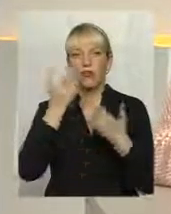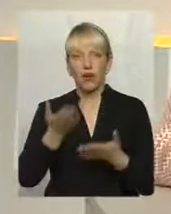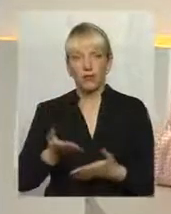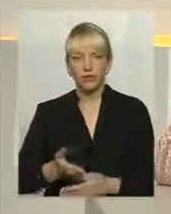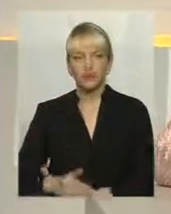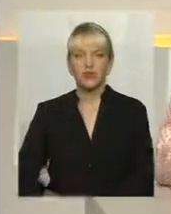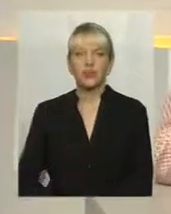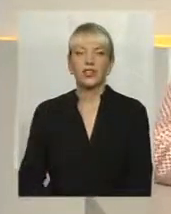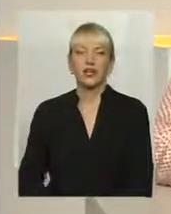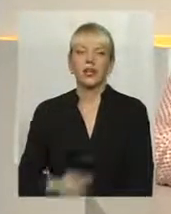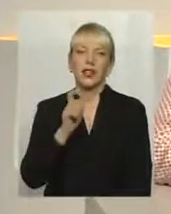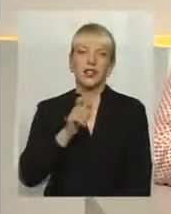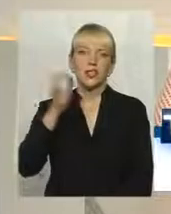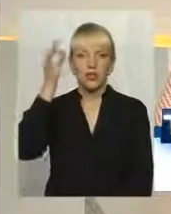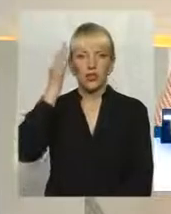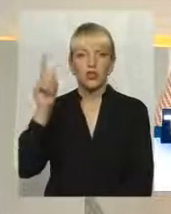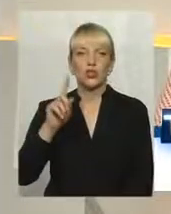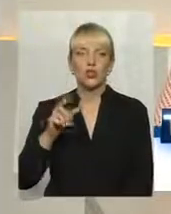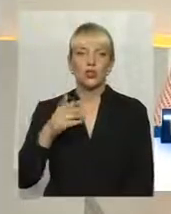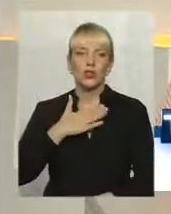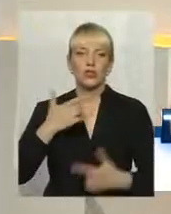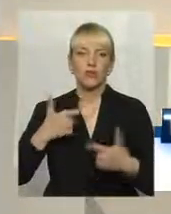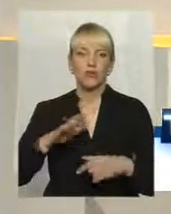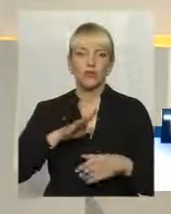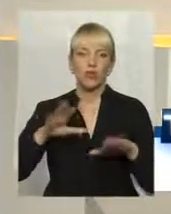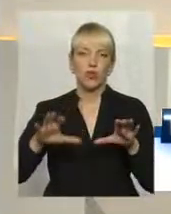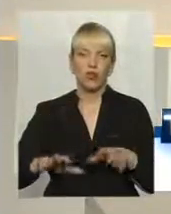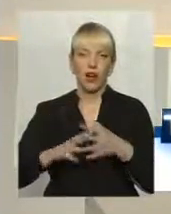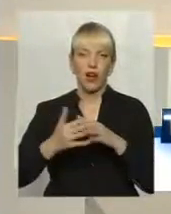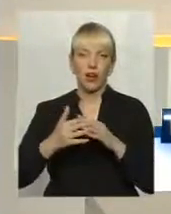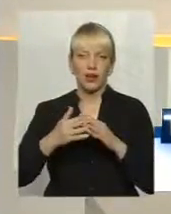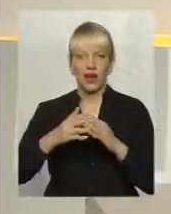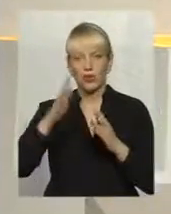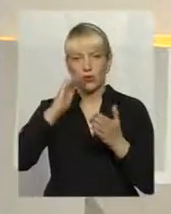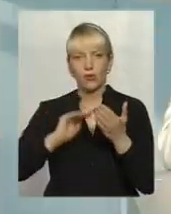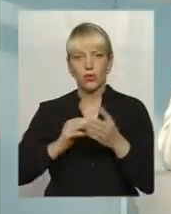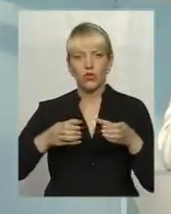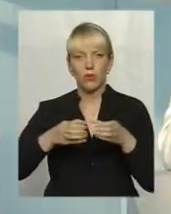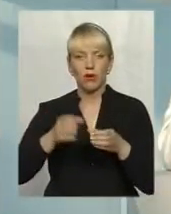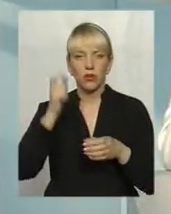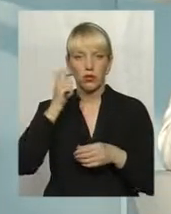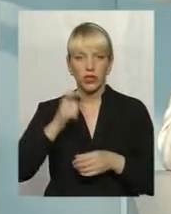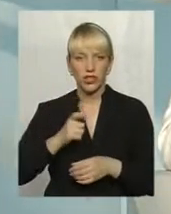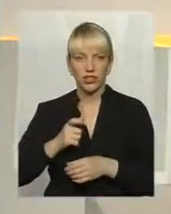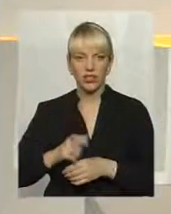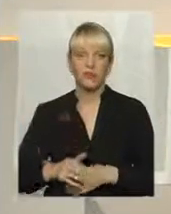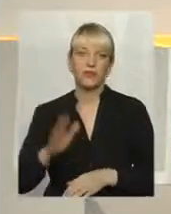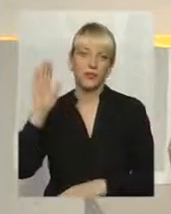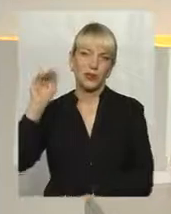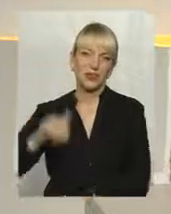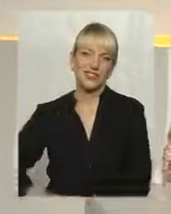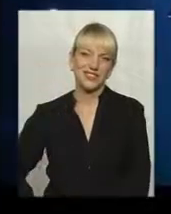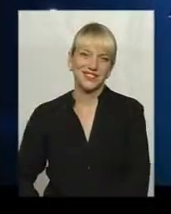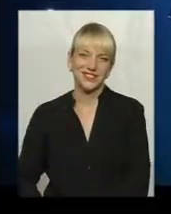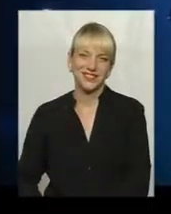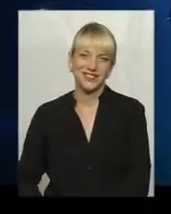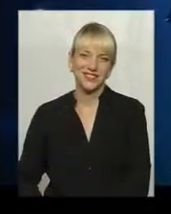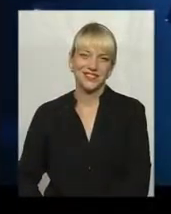вам. Нашим глядачам нагадаю, що у нас у гостях був голова Аграрної партії України Віталій Скоцик. На все добре.